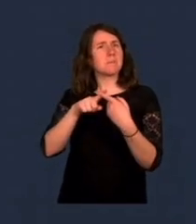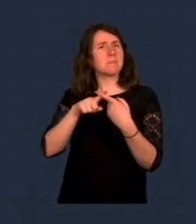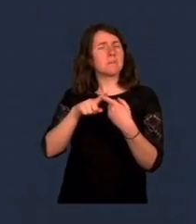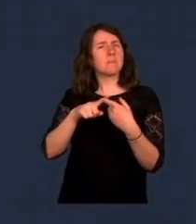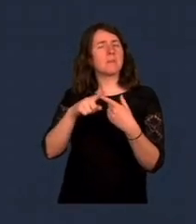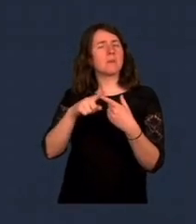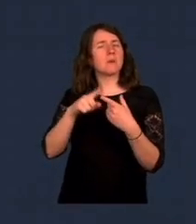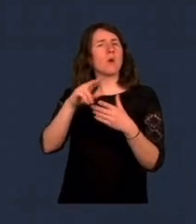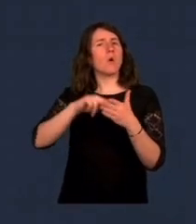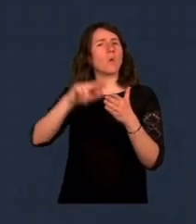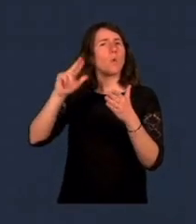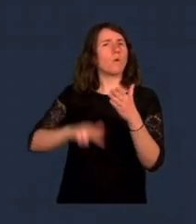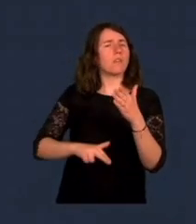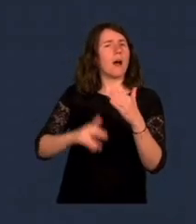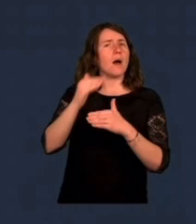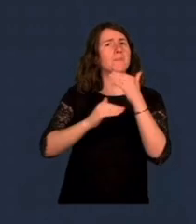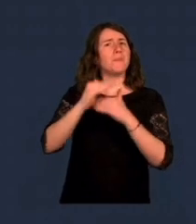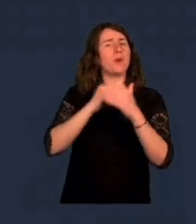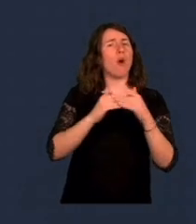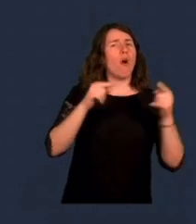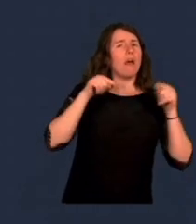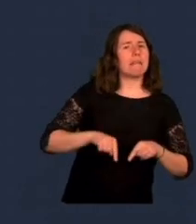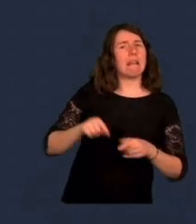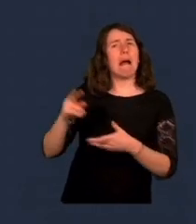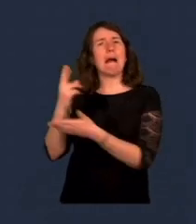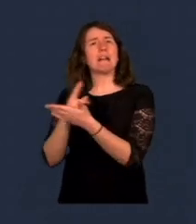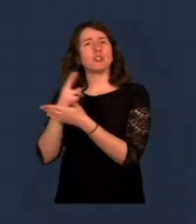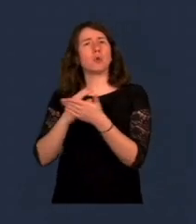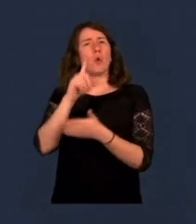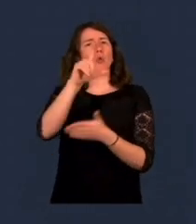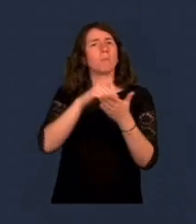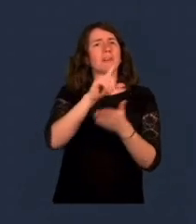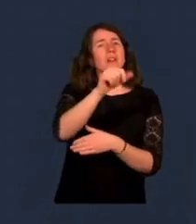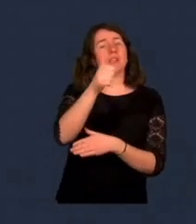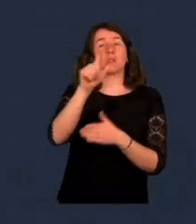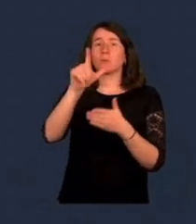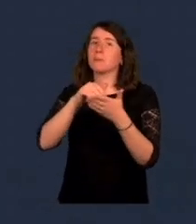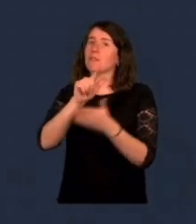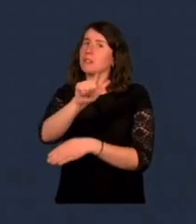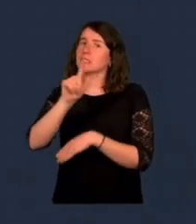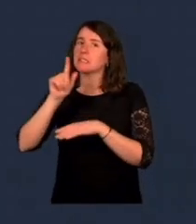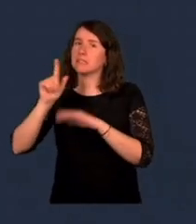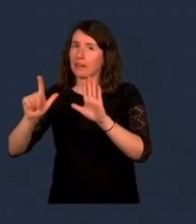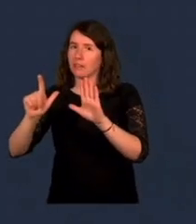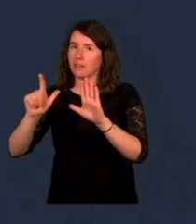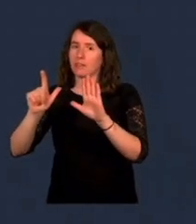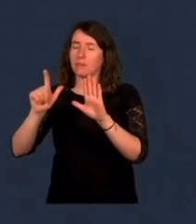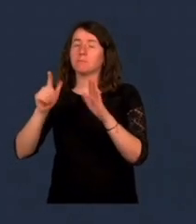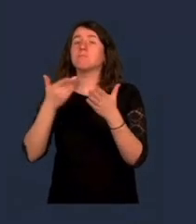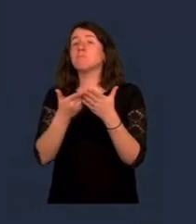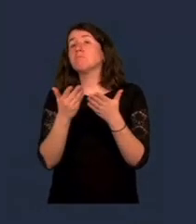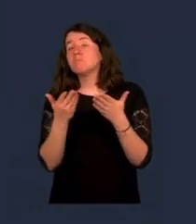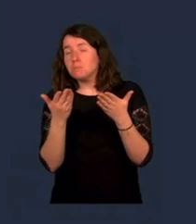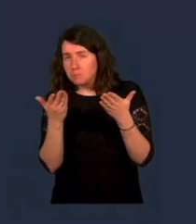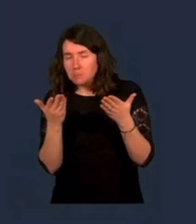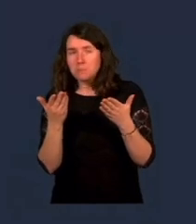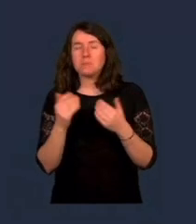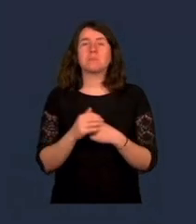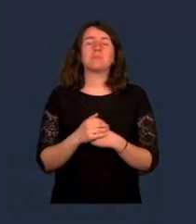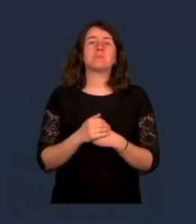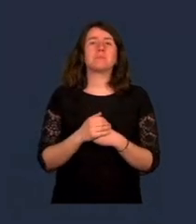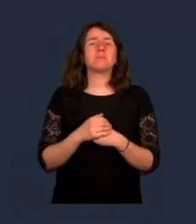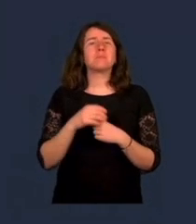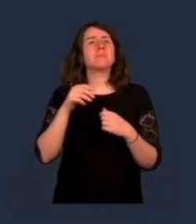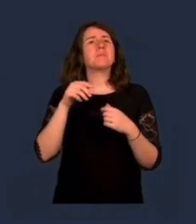contrat de plan État-région 2021-2027 en attendant la formalisation du volet mobilité. Cette proposition est motivée par